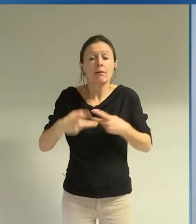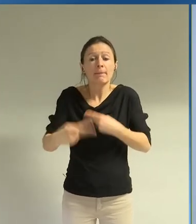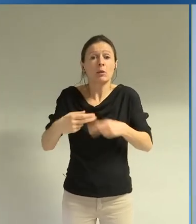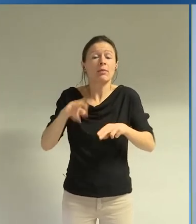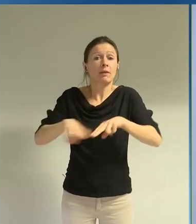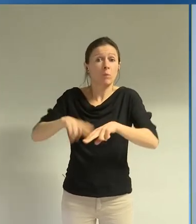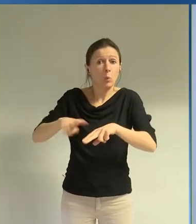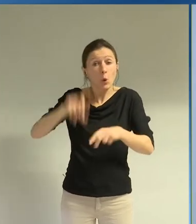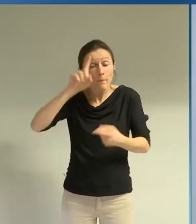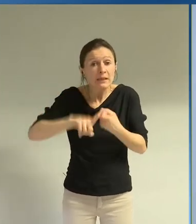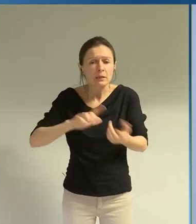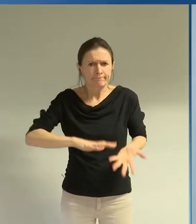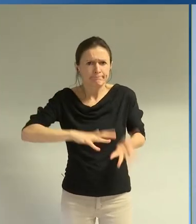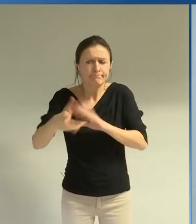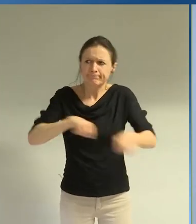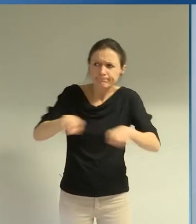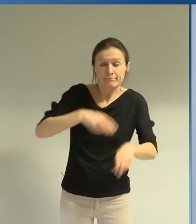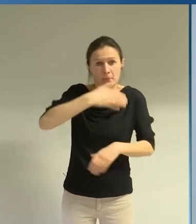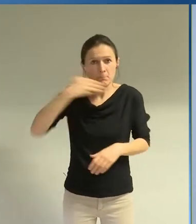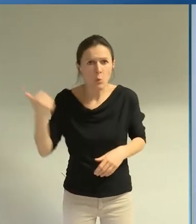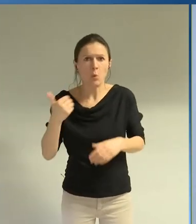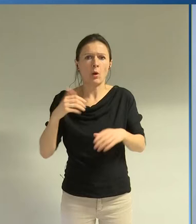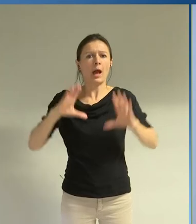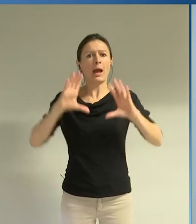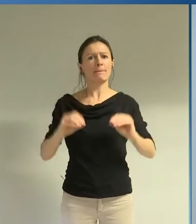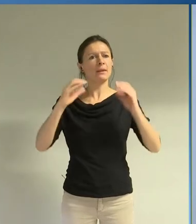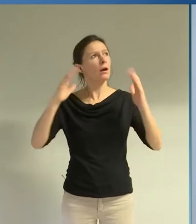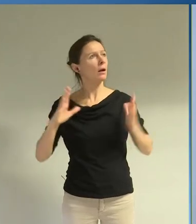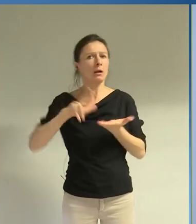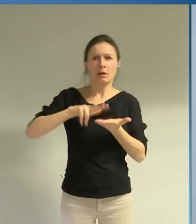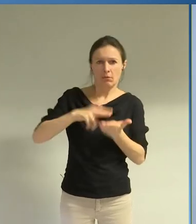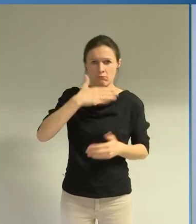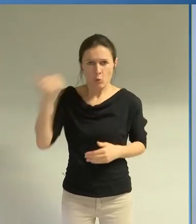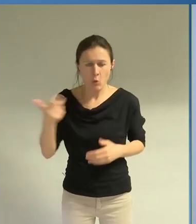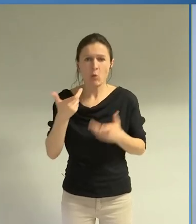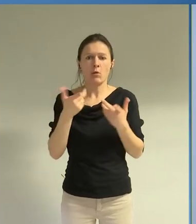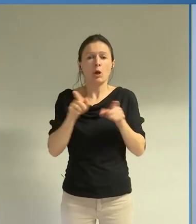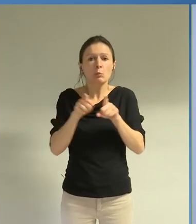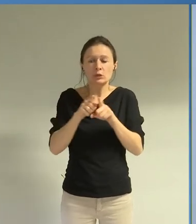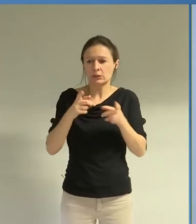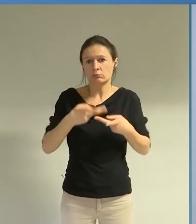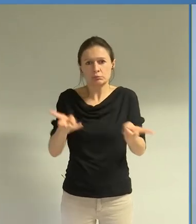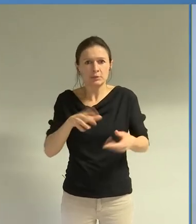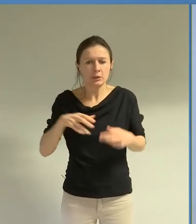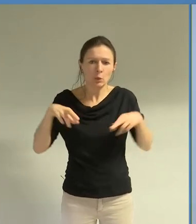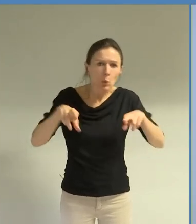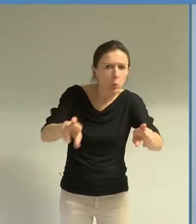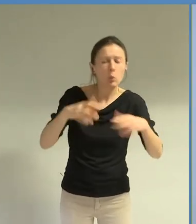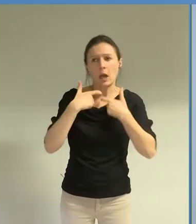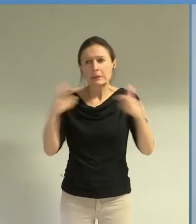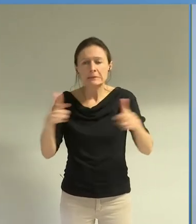du système de mobilité sur la qualité de l'habitat sur l'animation des espaces publics également l'accès aux loisirs à la culture